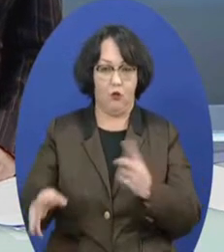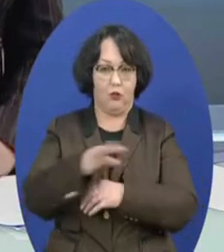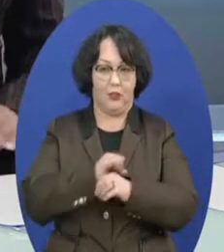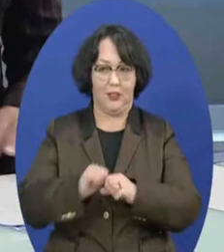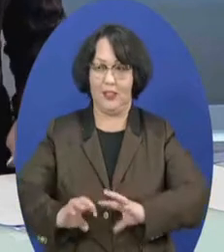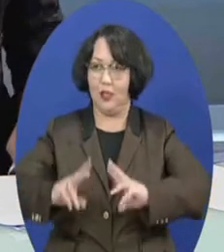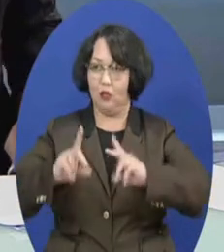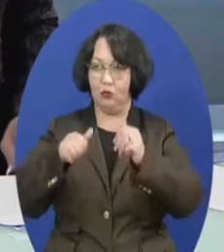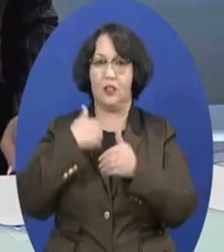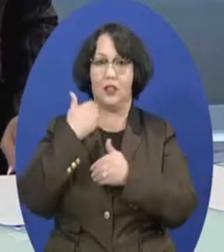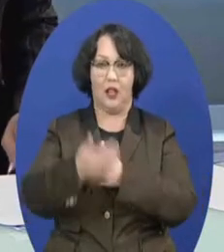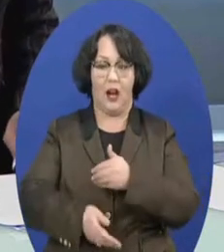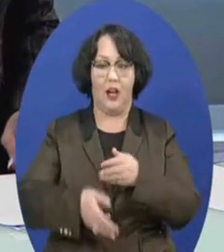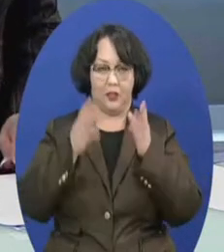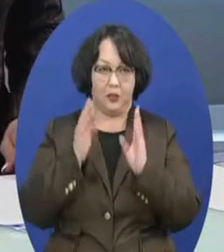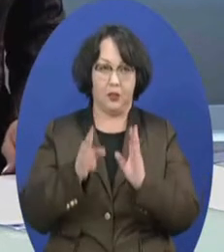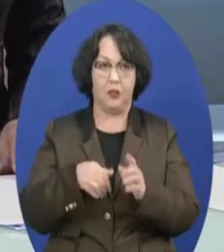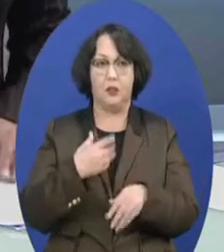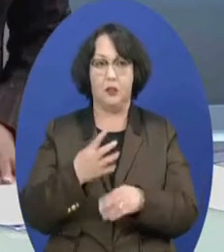засгийн газрын тэргүүн онцоллоо.